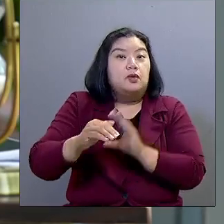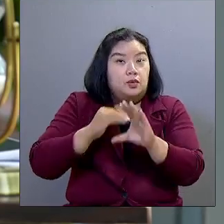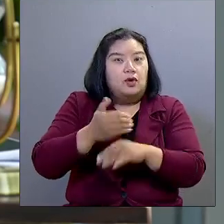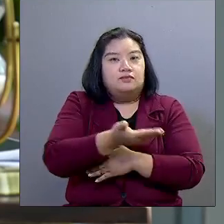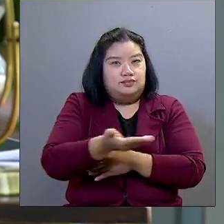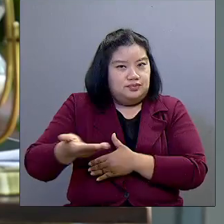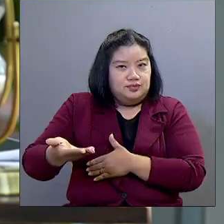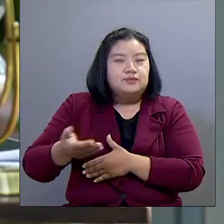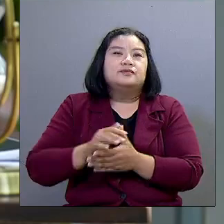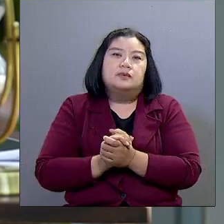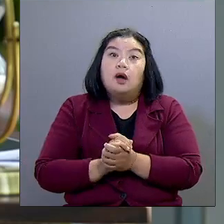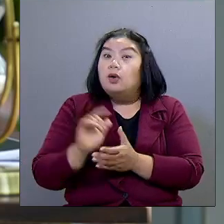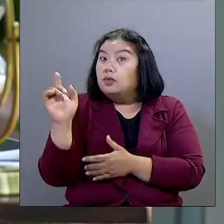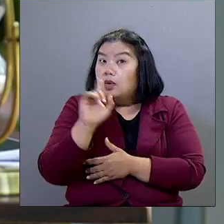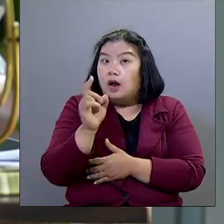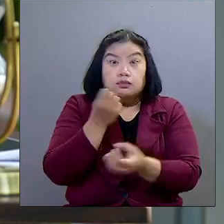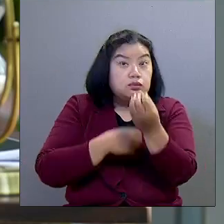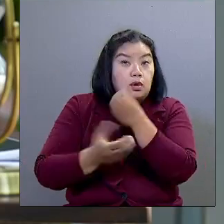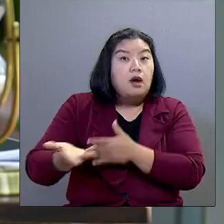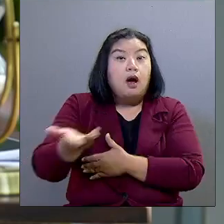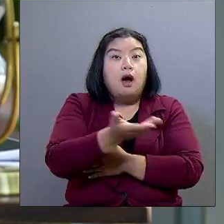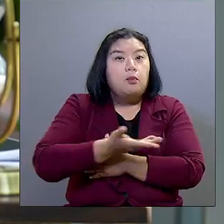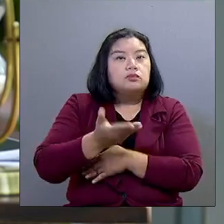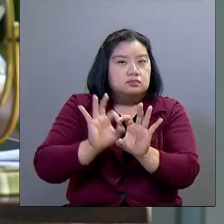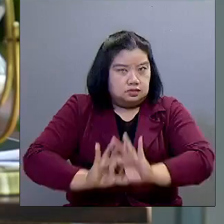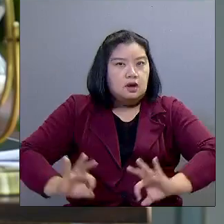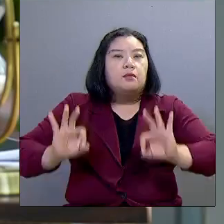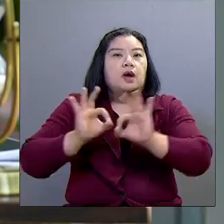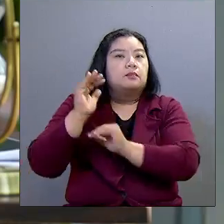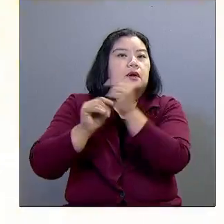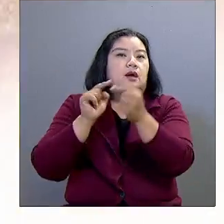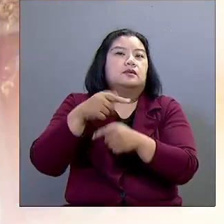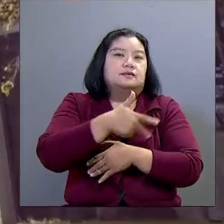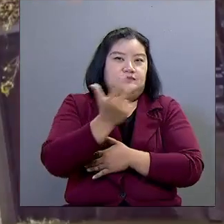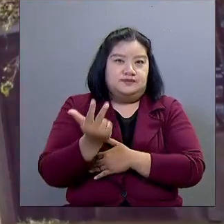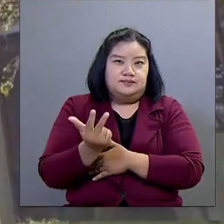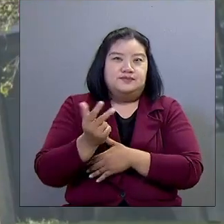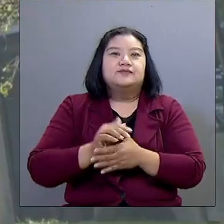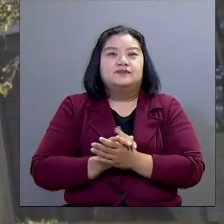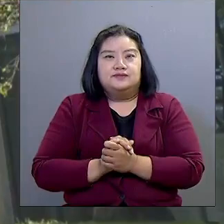openthaipbs@thaipbs.or.th เพราะทุกความคิดเห็นของคุณผู้ชมนั้นสำคัญกับเรามากๆค่ะ